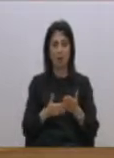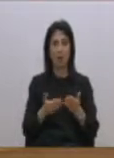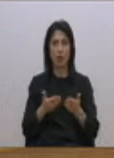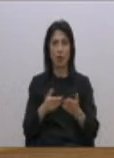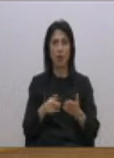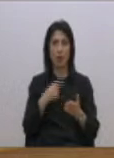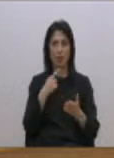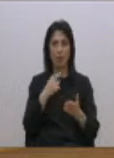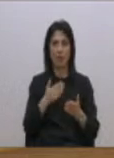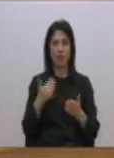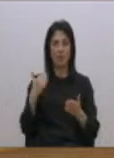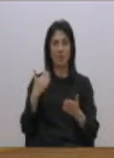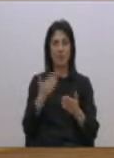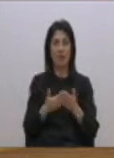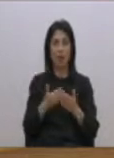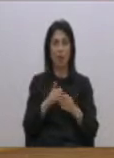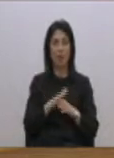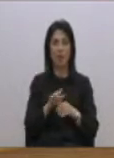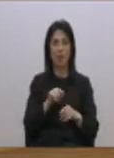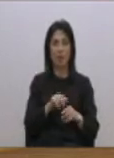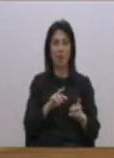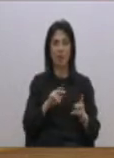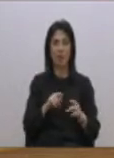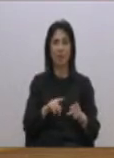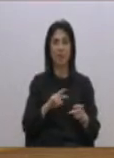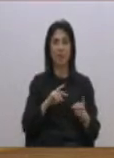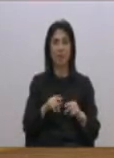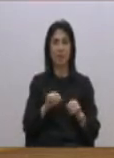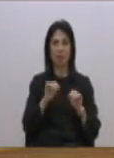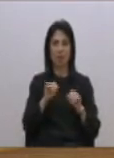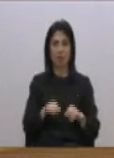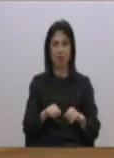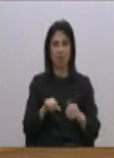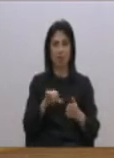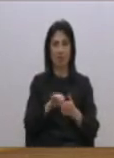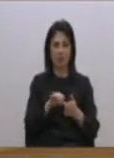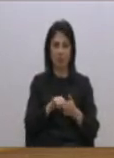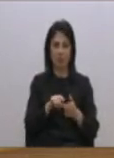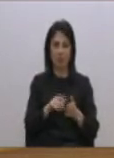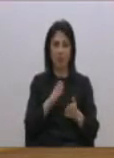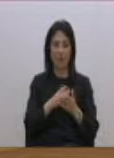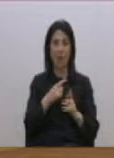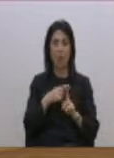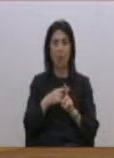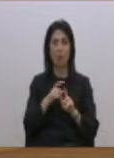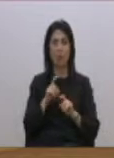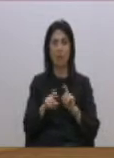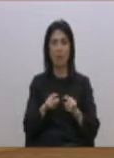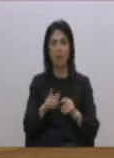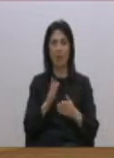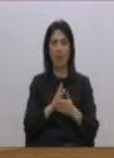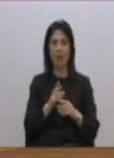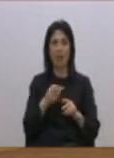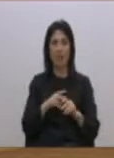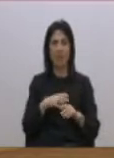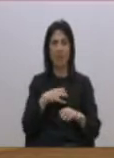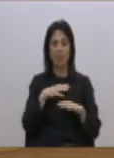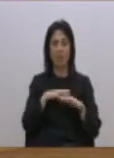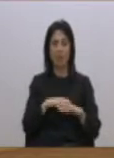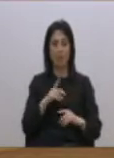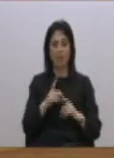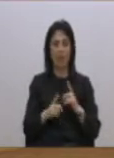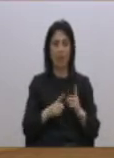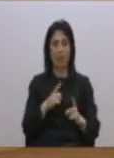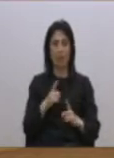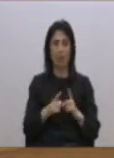romelic, am văzut, ina recomandacia, ar șesul, da, ansulebe, bi, ansulebe, bi, șesa zlebele, ar mod gen, si ari pozitivuri, da, bi, ce bi, magra, mes araris, is fundamentul reforma,